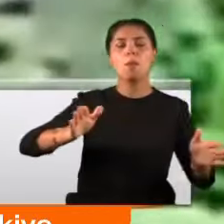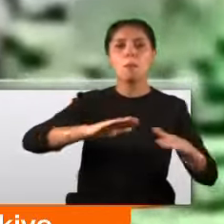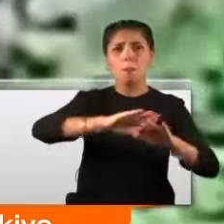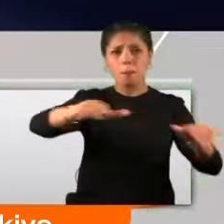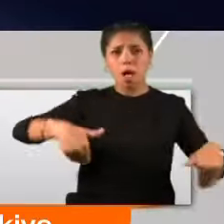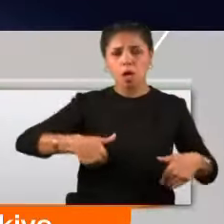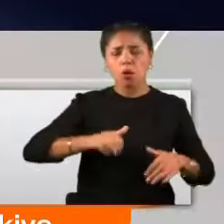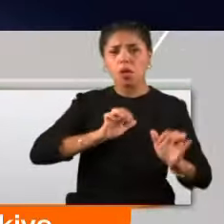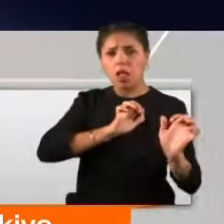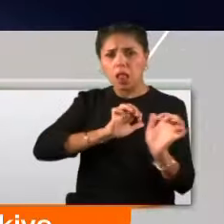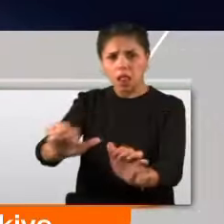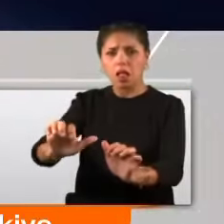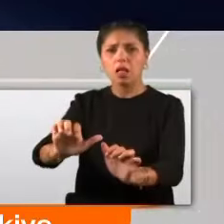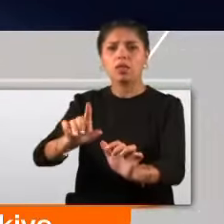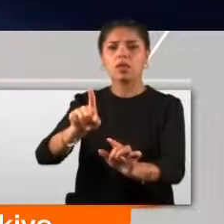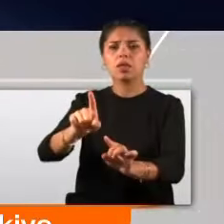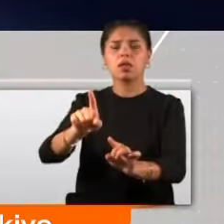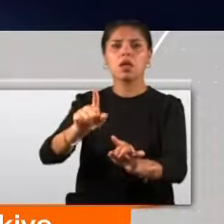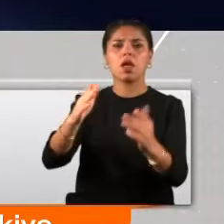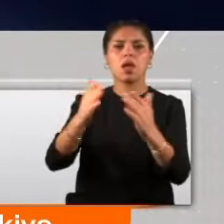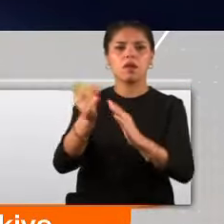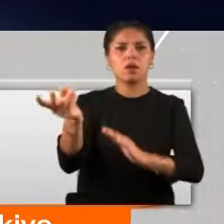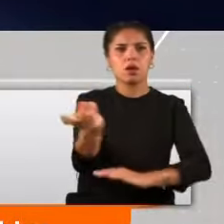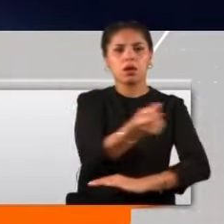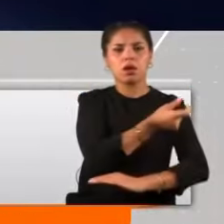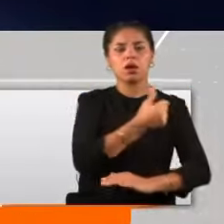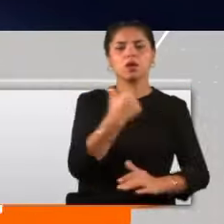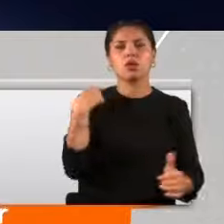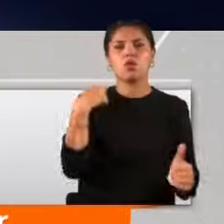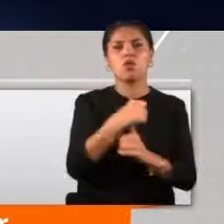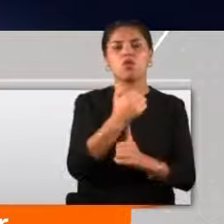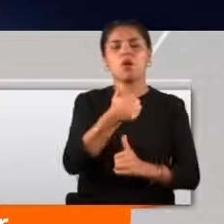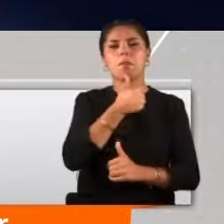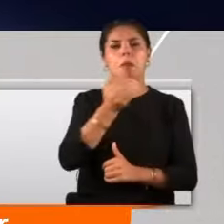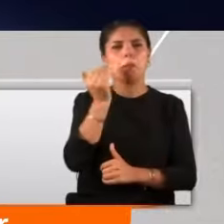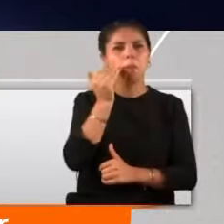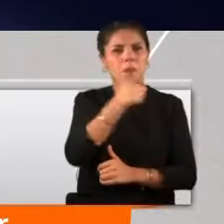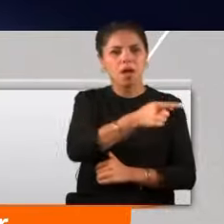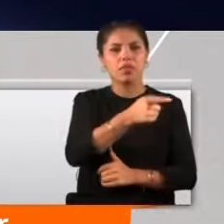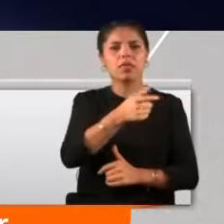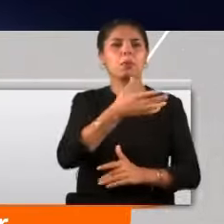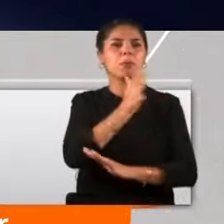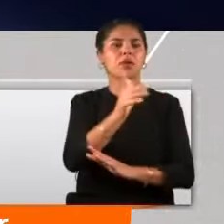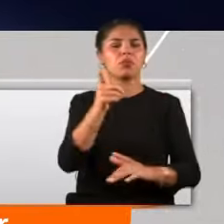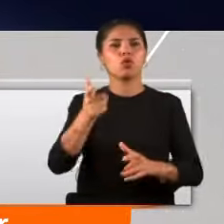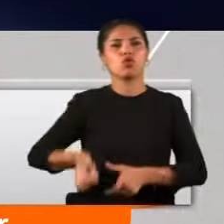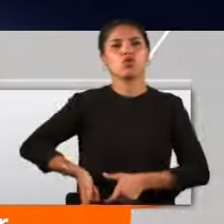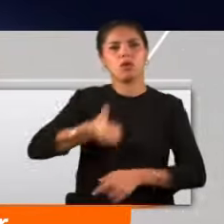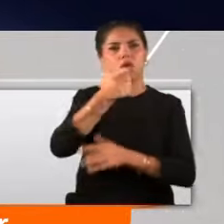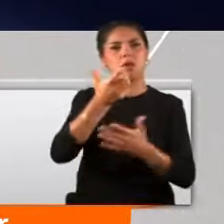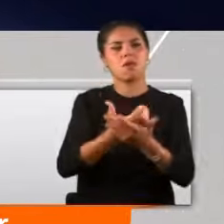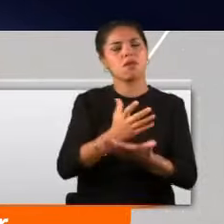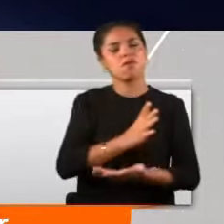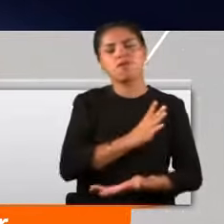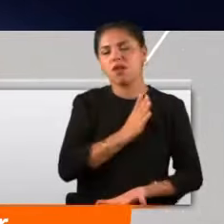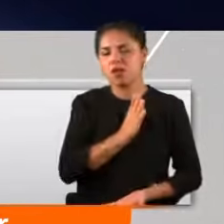eve kaçtı. Üvey babaanne dehşetini hesaba katmadığı güvenlik kamerası ile verdi.